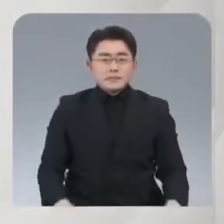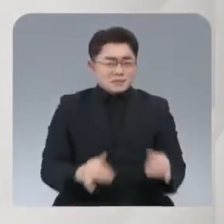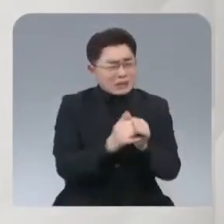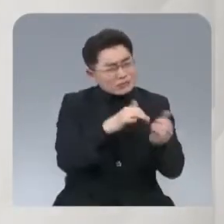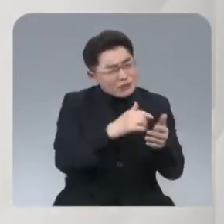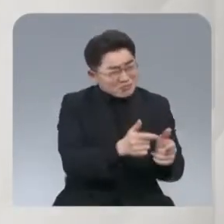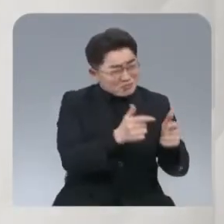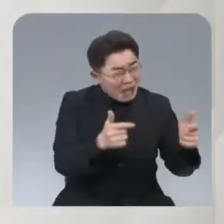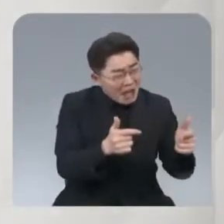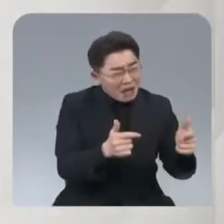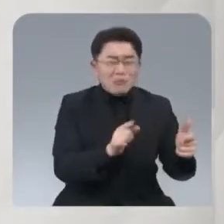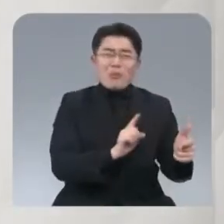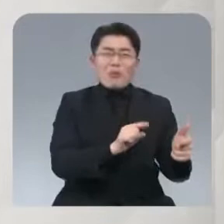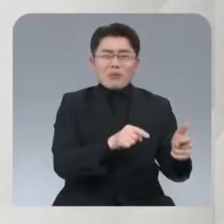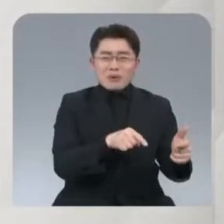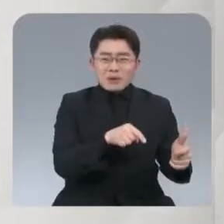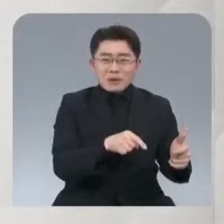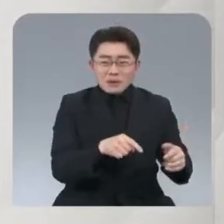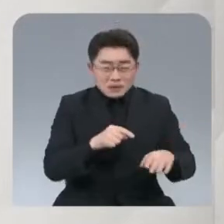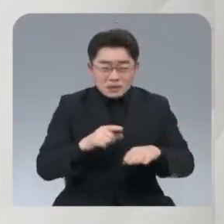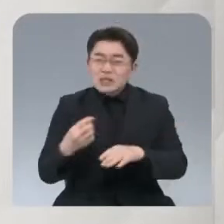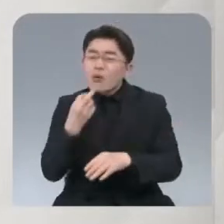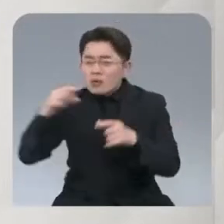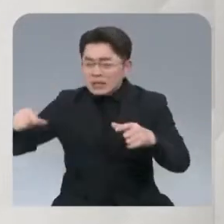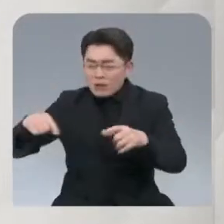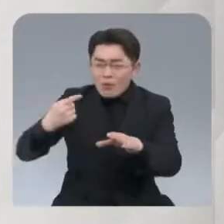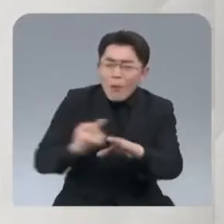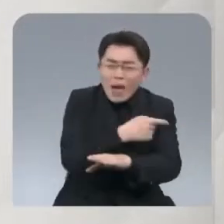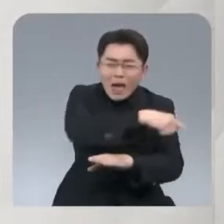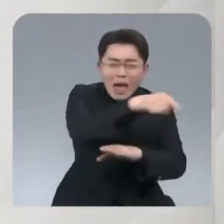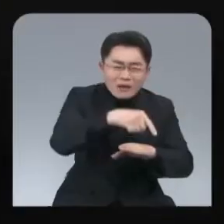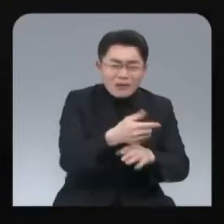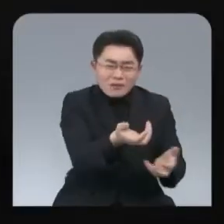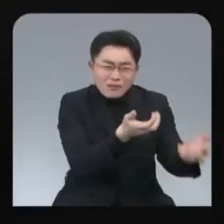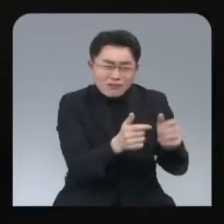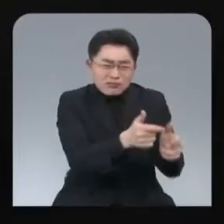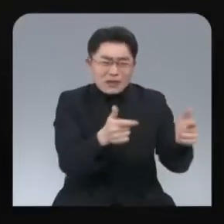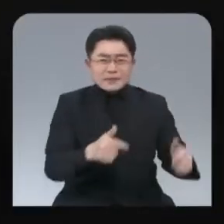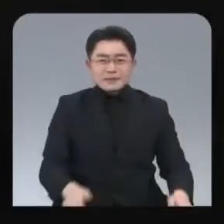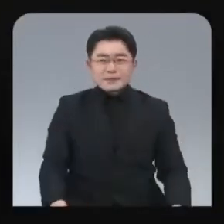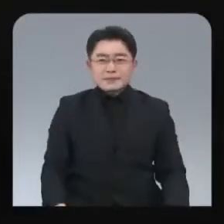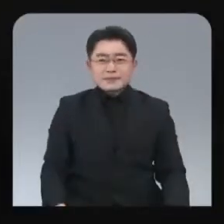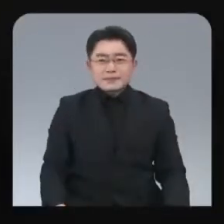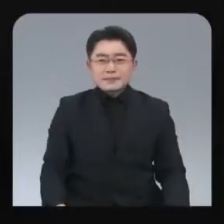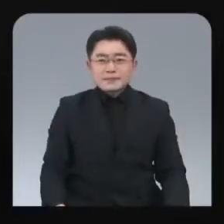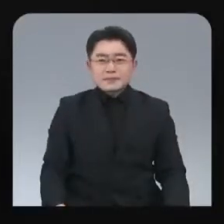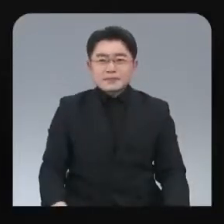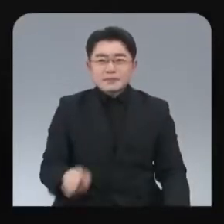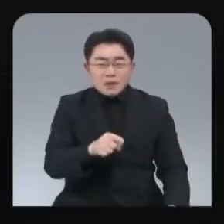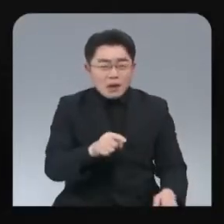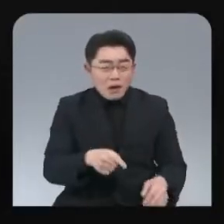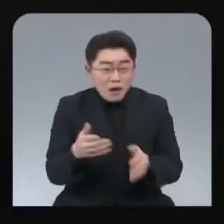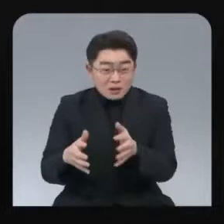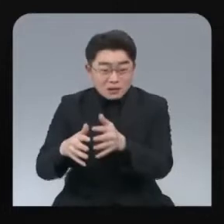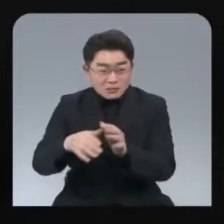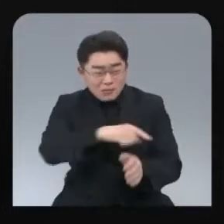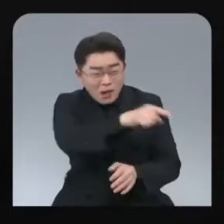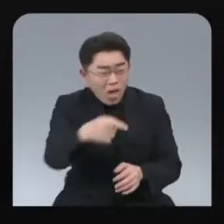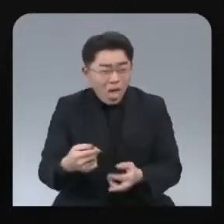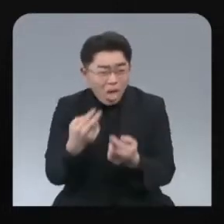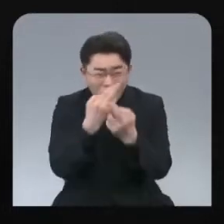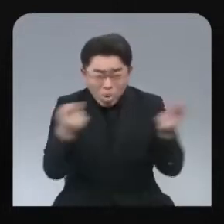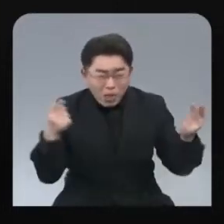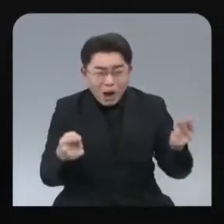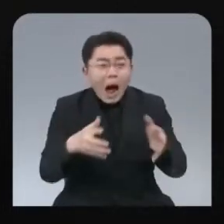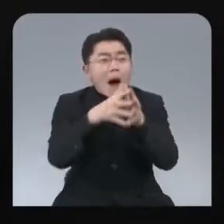따지만 수도권이 아닌 주변에서 대부분 흡수 됐습니다 맛이 도시건설 게임을 하듯이 아무것도 없는 지역의